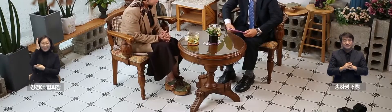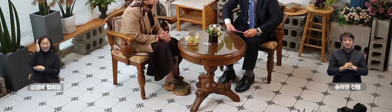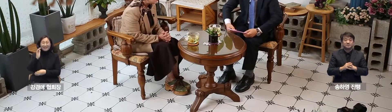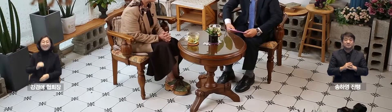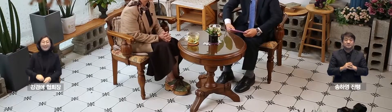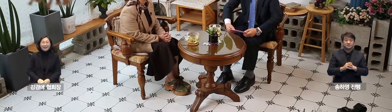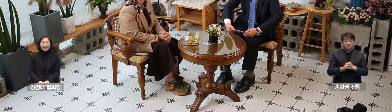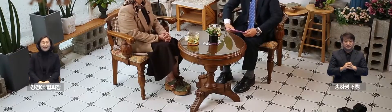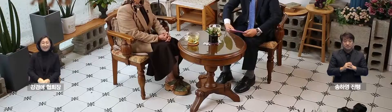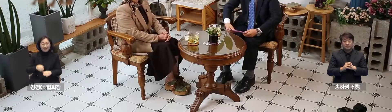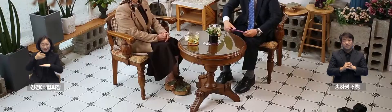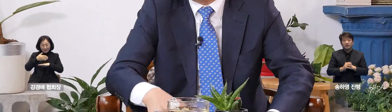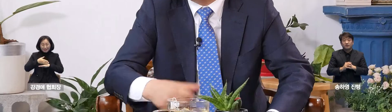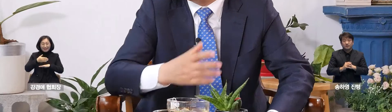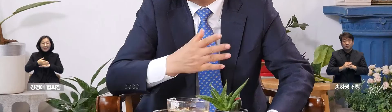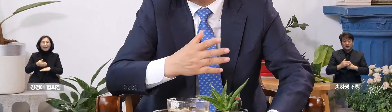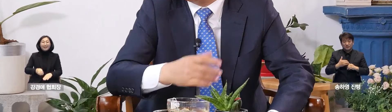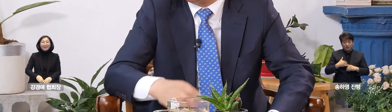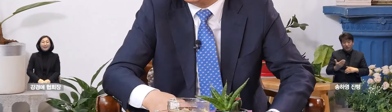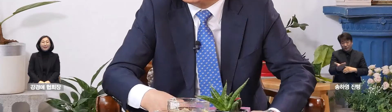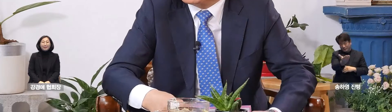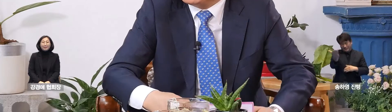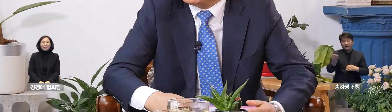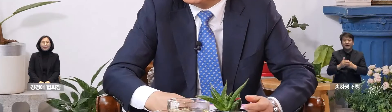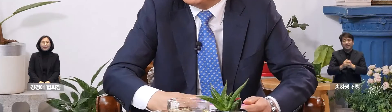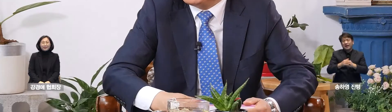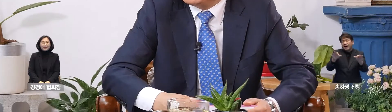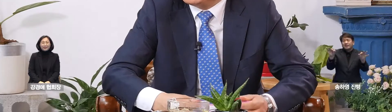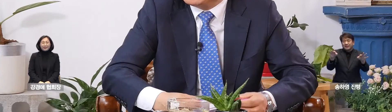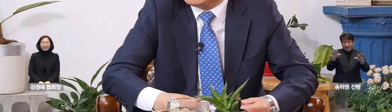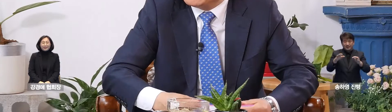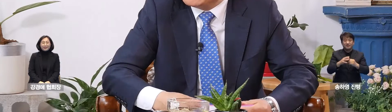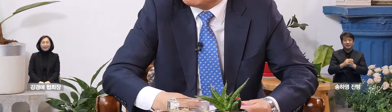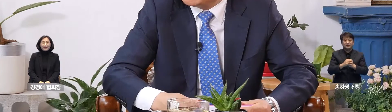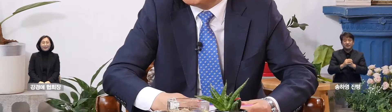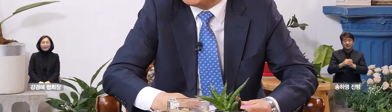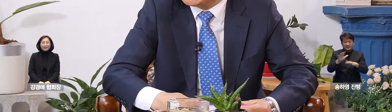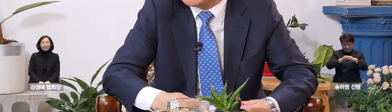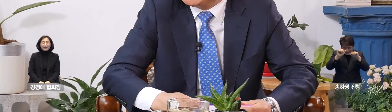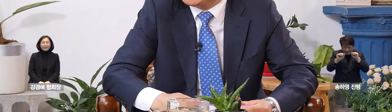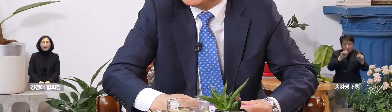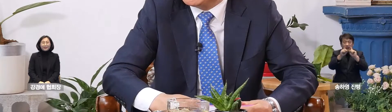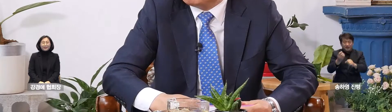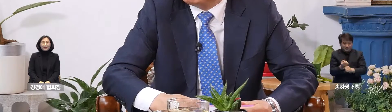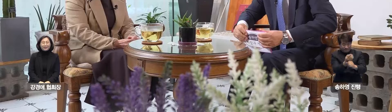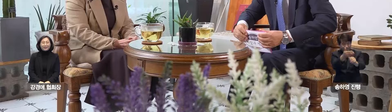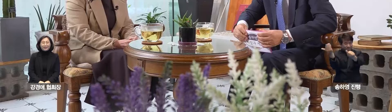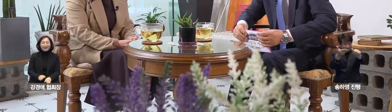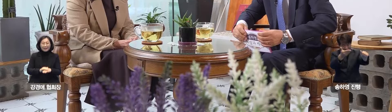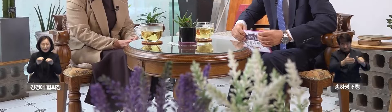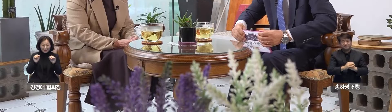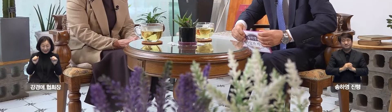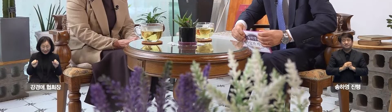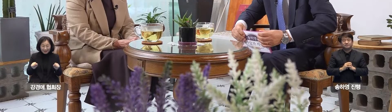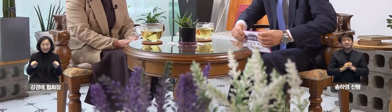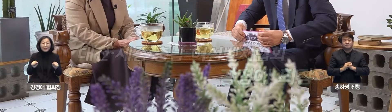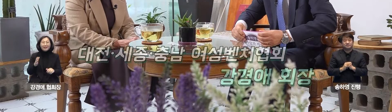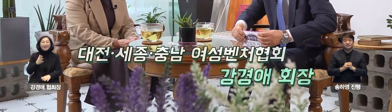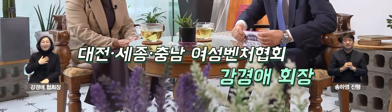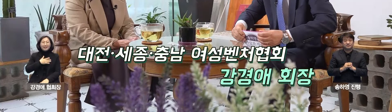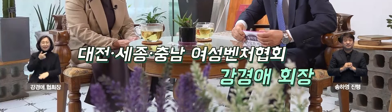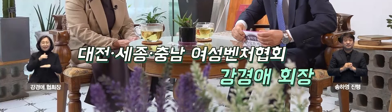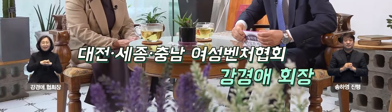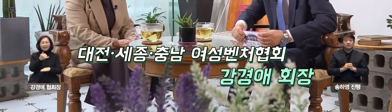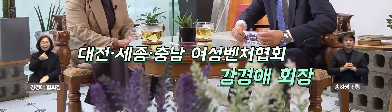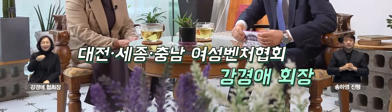영광입니다. 네, 감사합니다. 우선 먼저 우리 시청자 여러분한테 간단하게 인사 말씀 해주실까요? 네, 안녕하세요. 저는